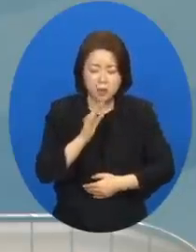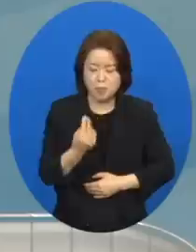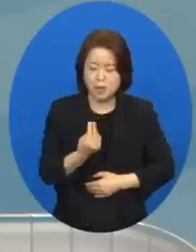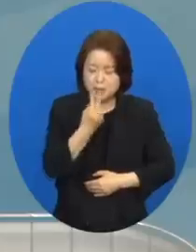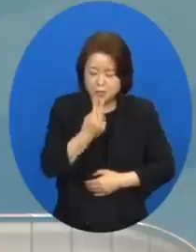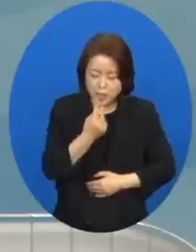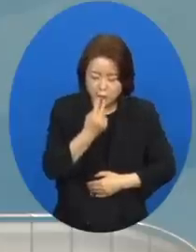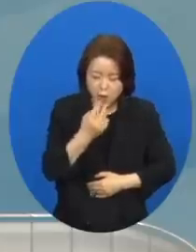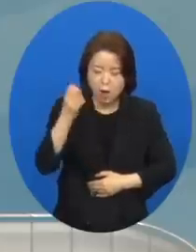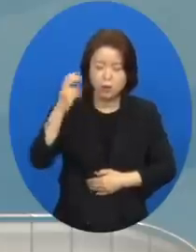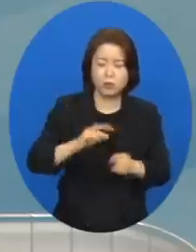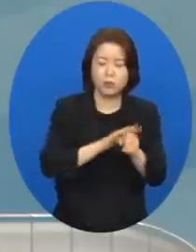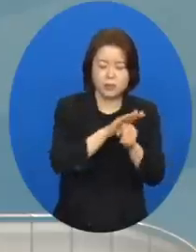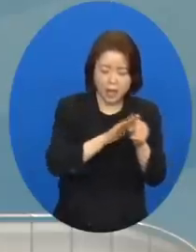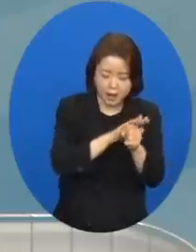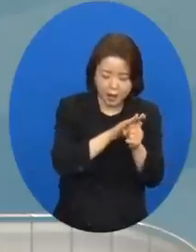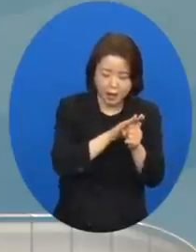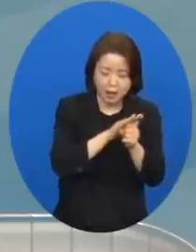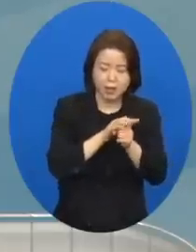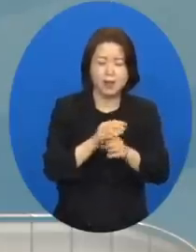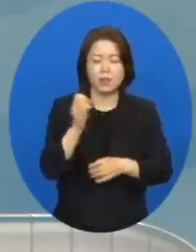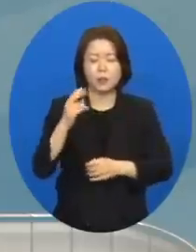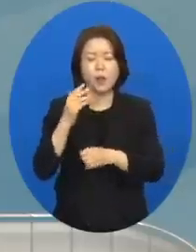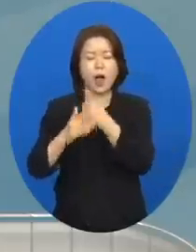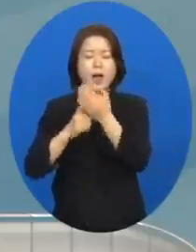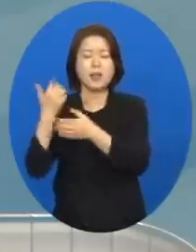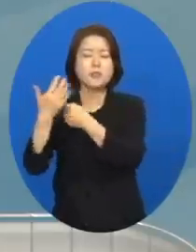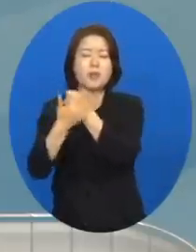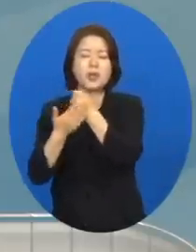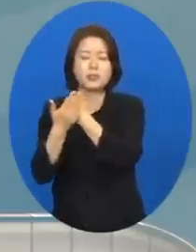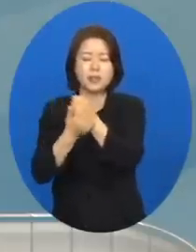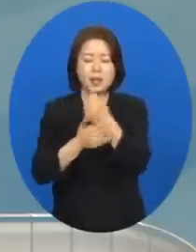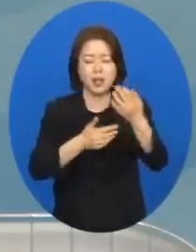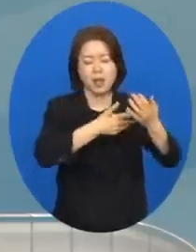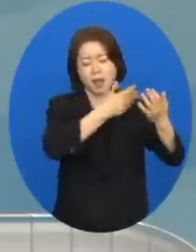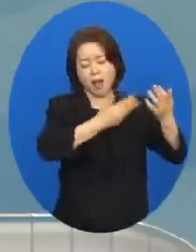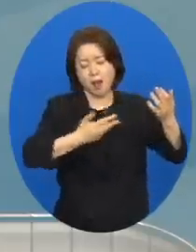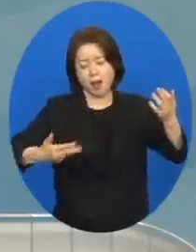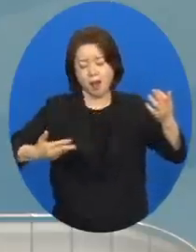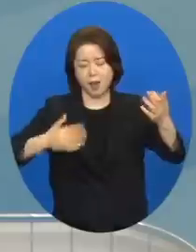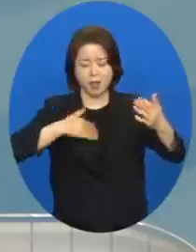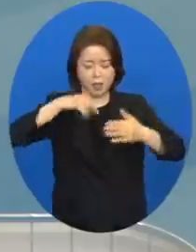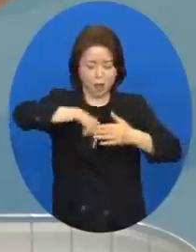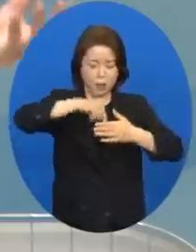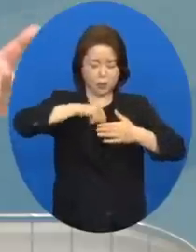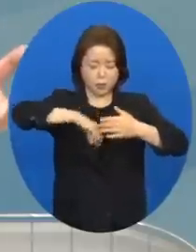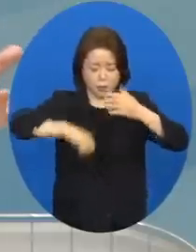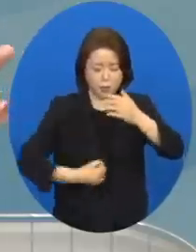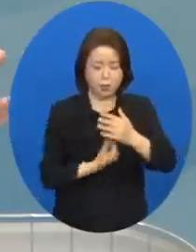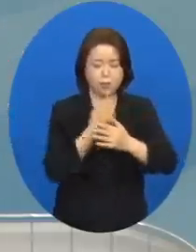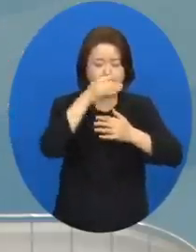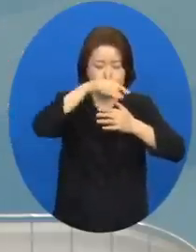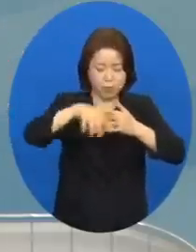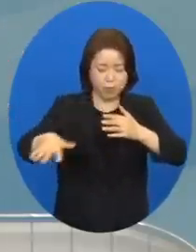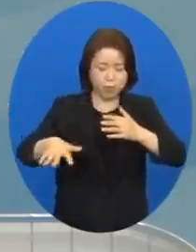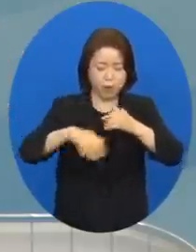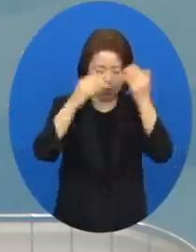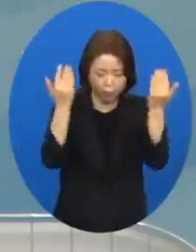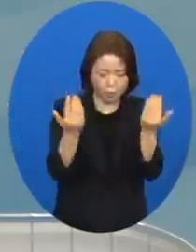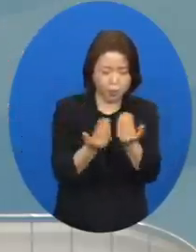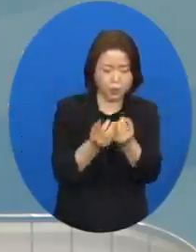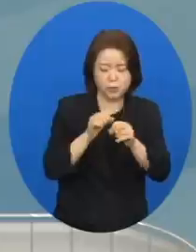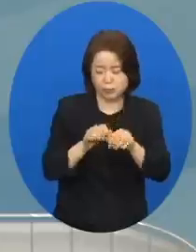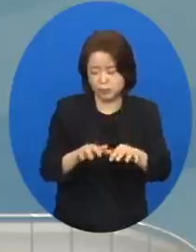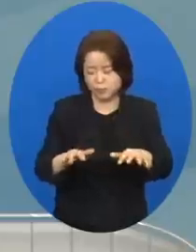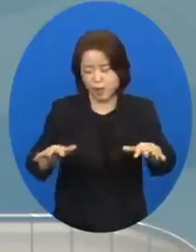생명과 사랑과 그리고 하나님의 은혜의 강이 마음에서부터 주위의 모든 사람에게 흘러가는